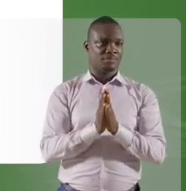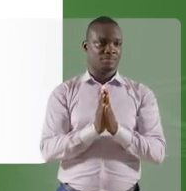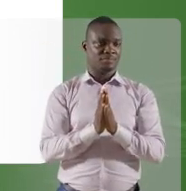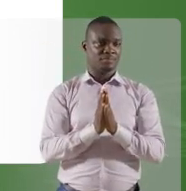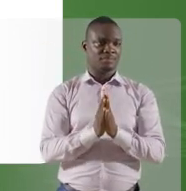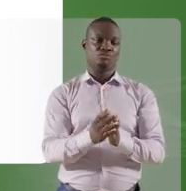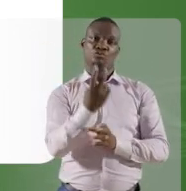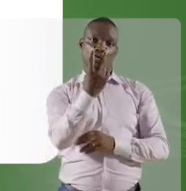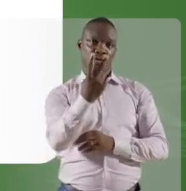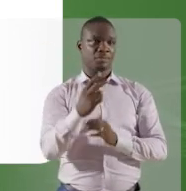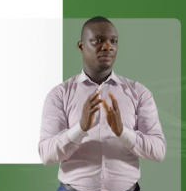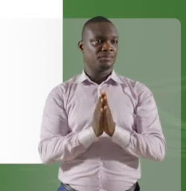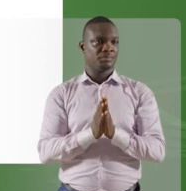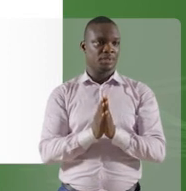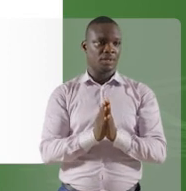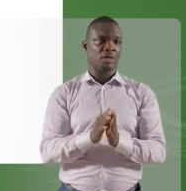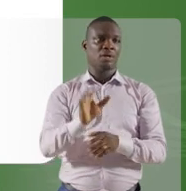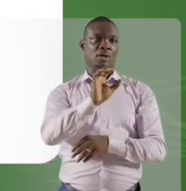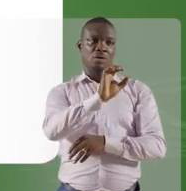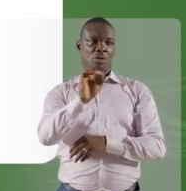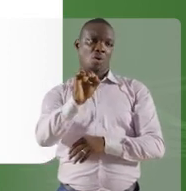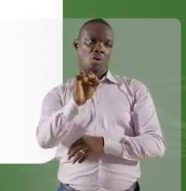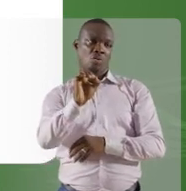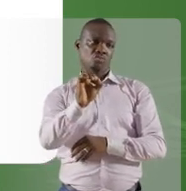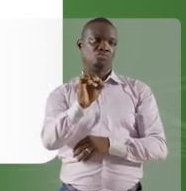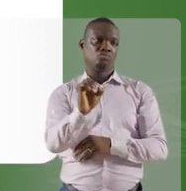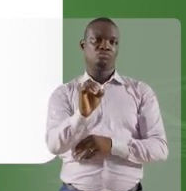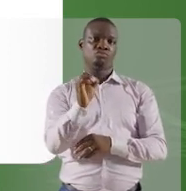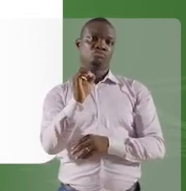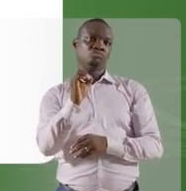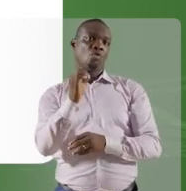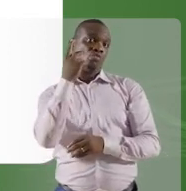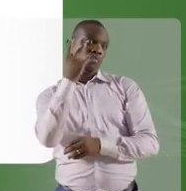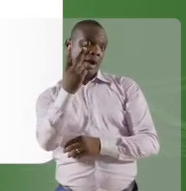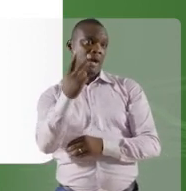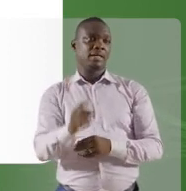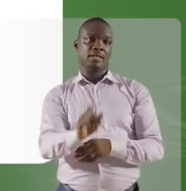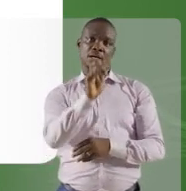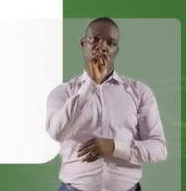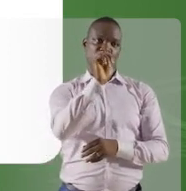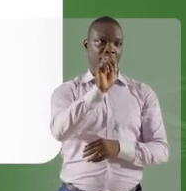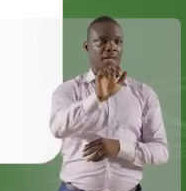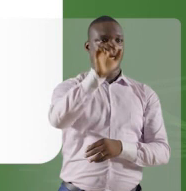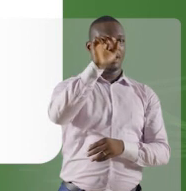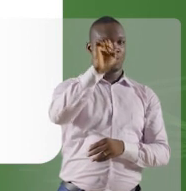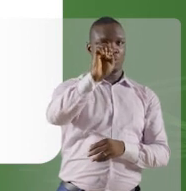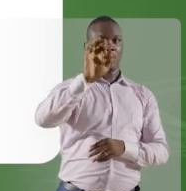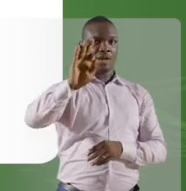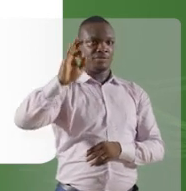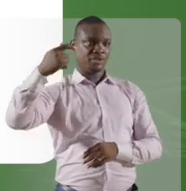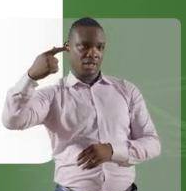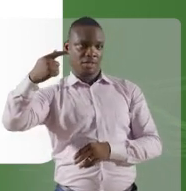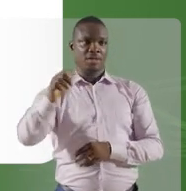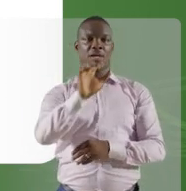2. On considère les points E, F et G d'affixes respectives